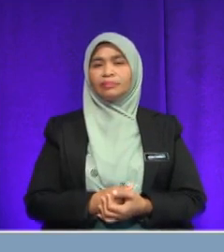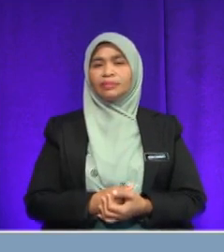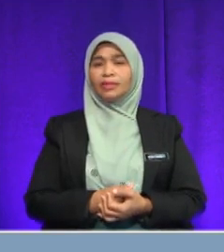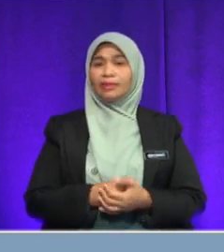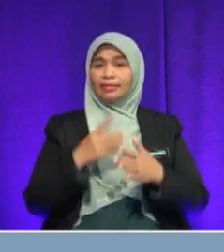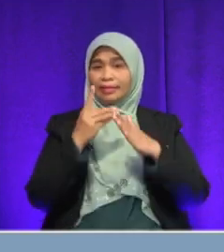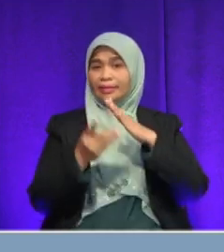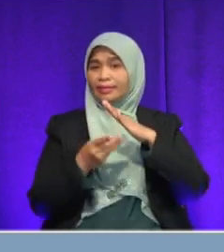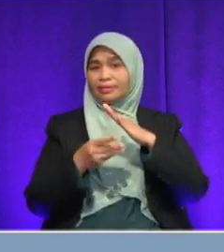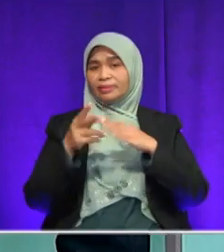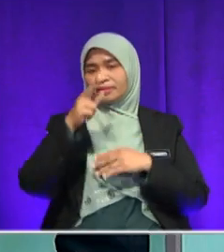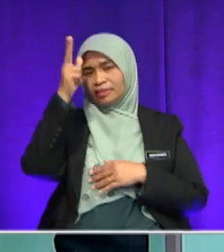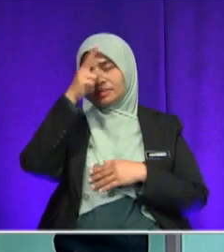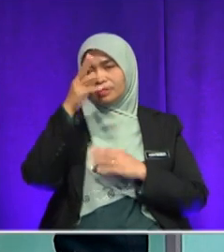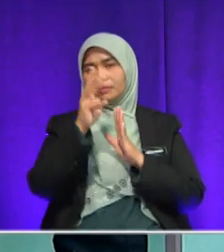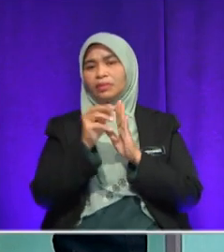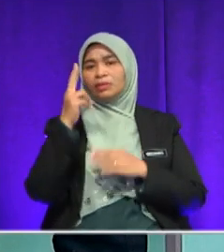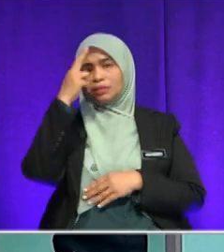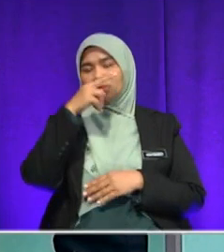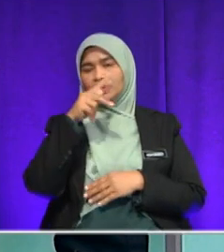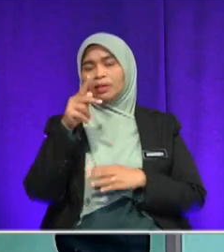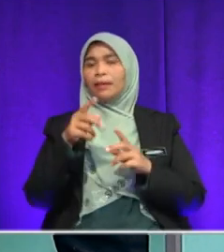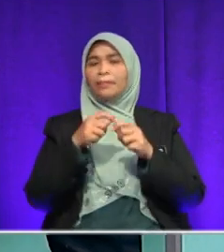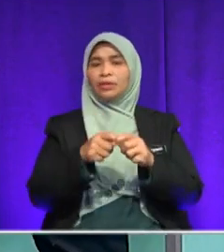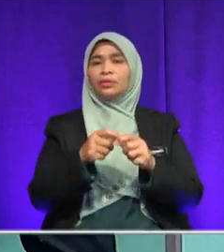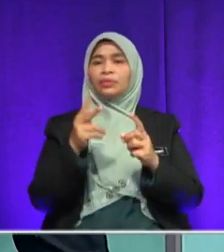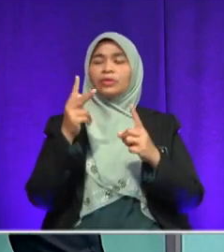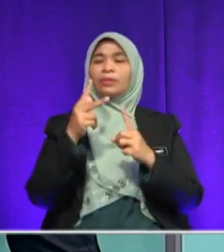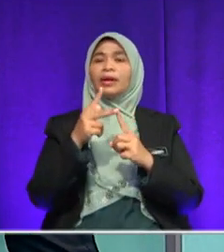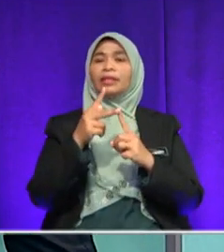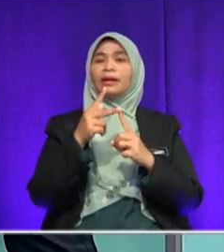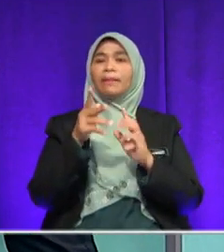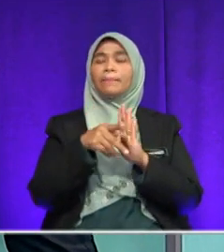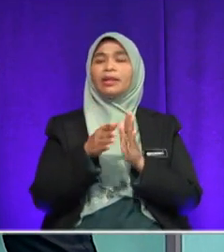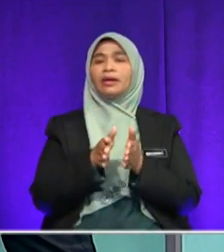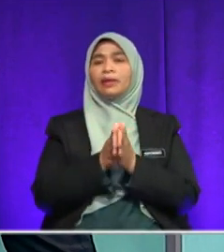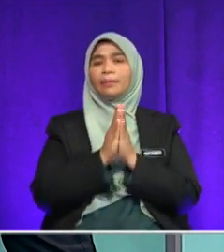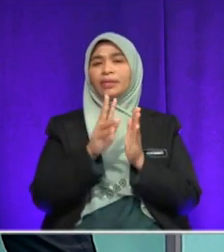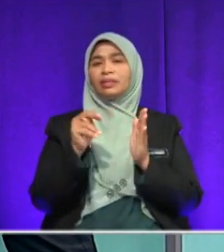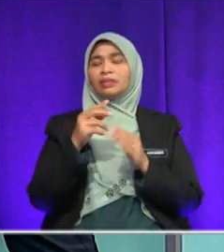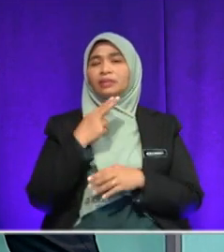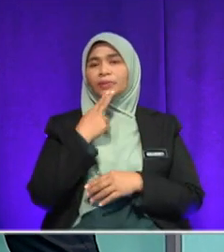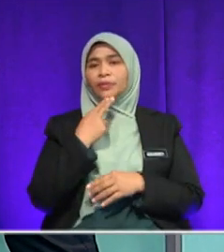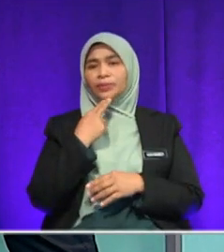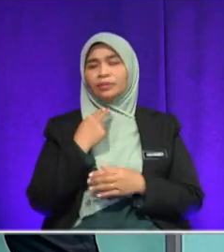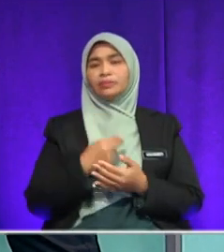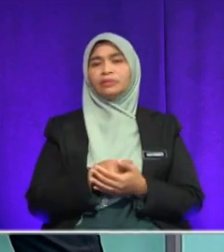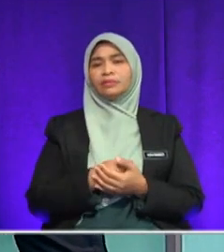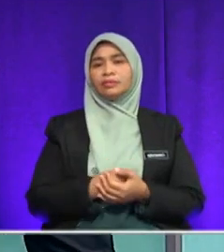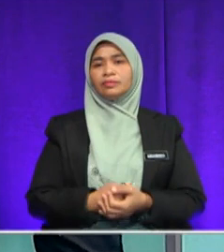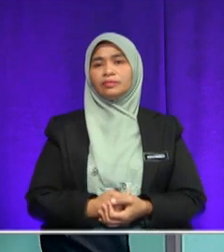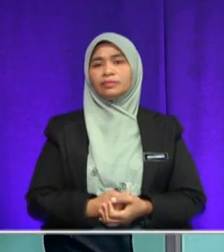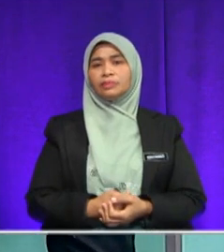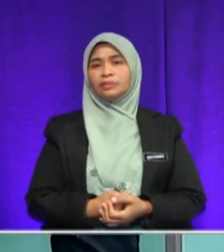Dasar kerajaan merupakan penentu kepada permintaan gula dalam konteks untuk soalan yang